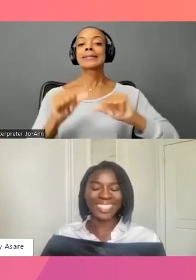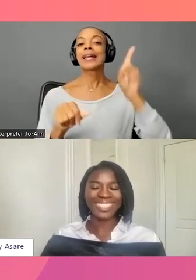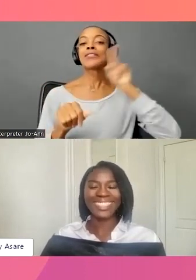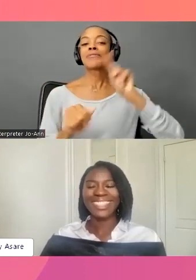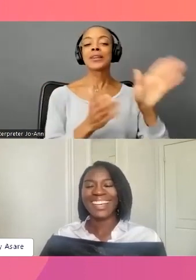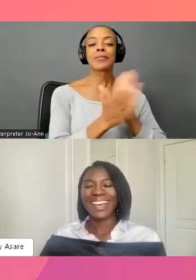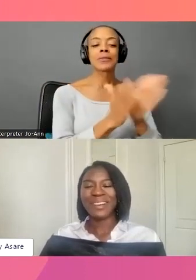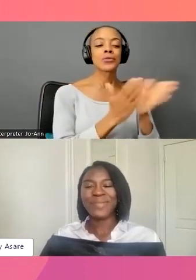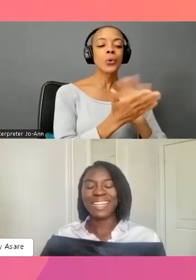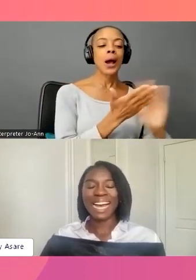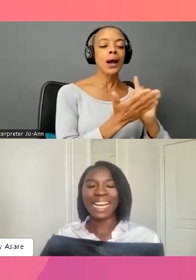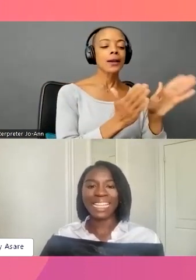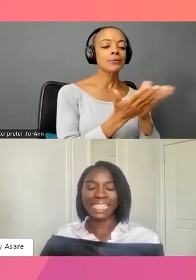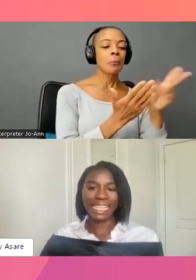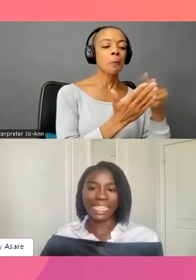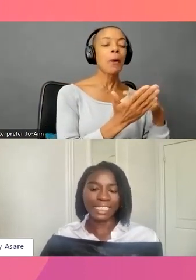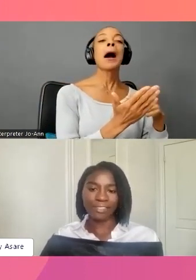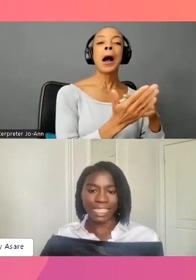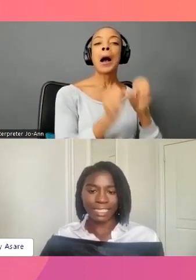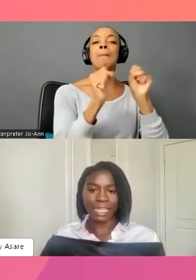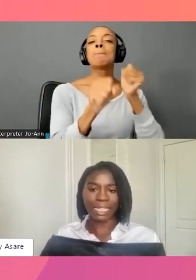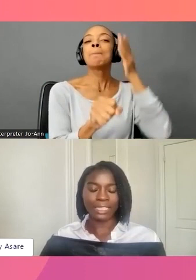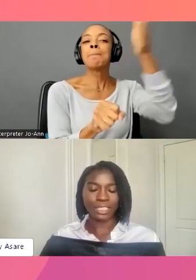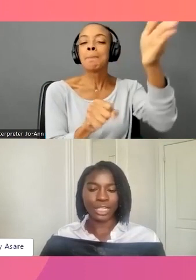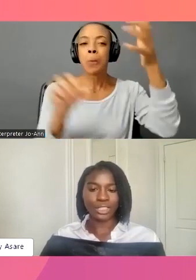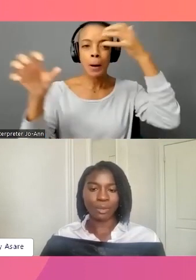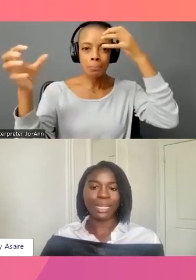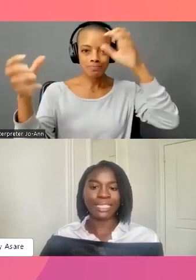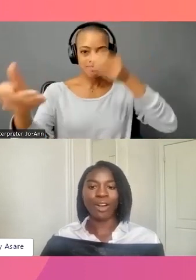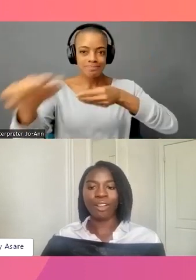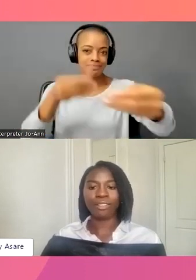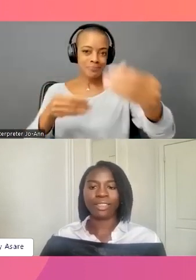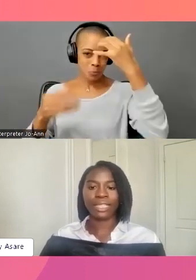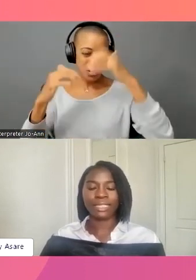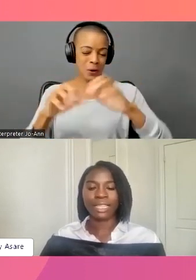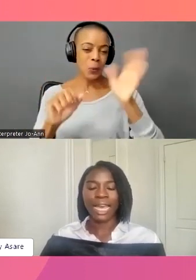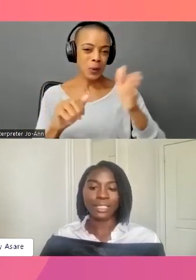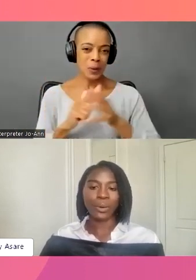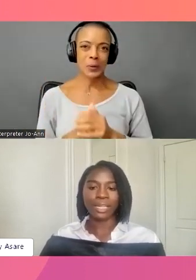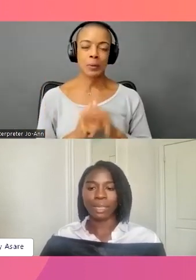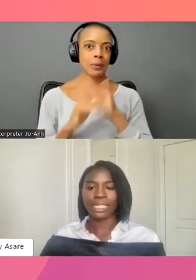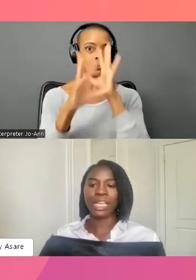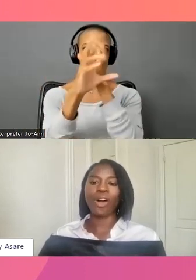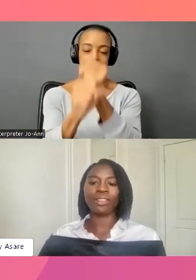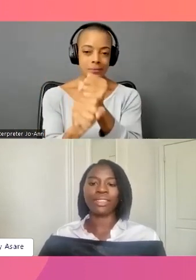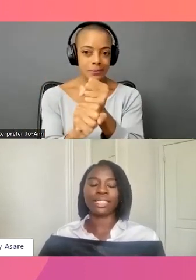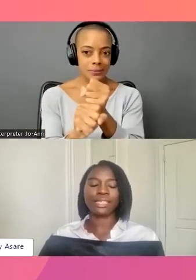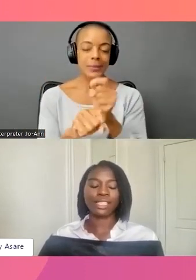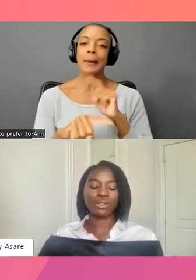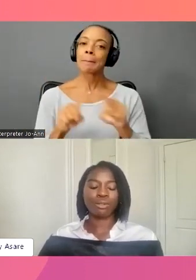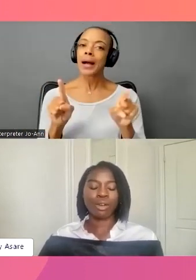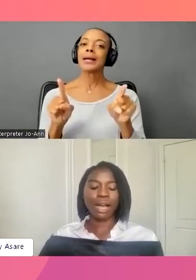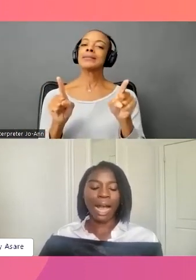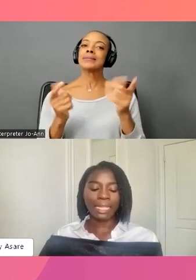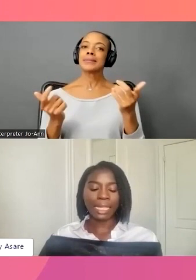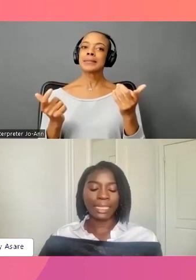ce moment, mais la science-fiction y travaille fort, donc je pense que c'est fascinant comme structure. Mais je vous